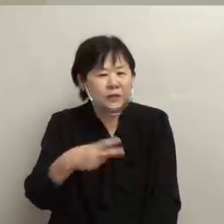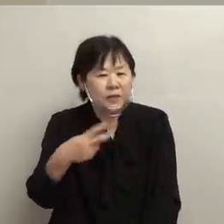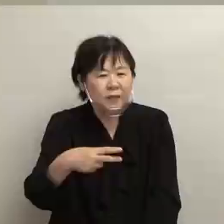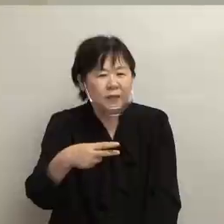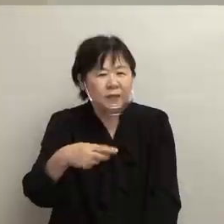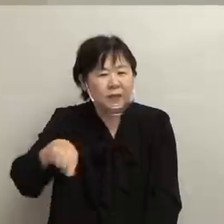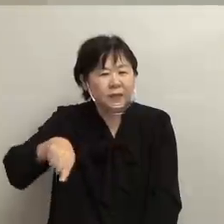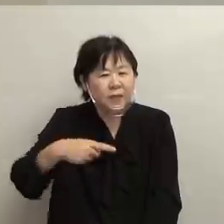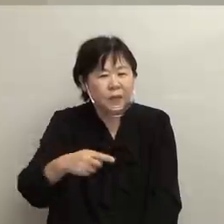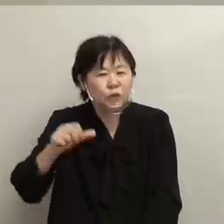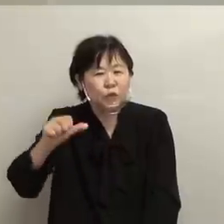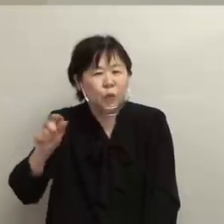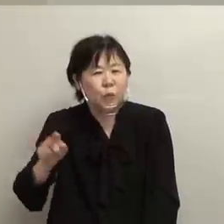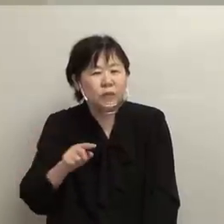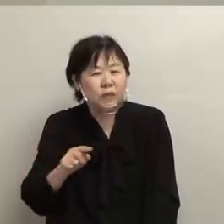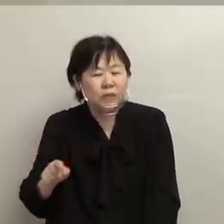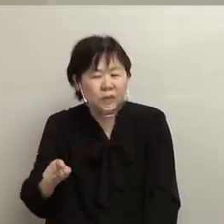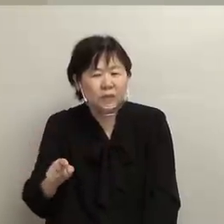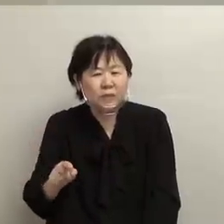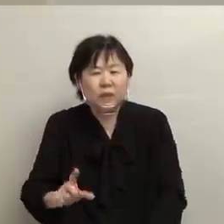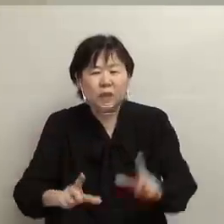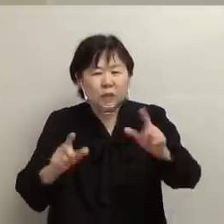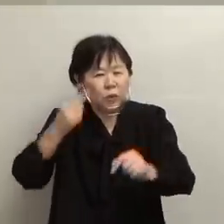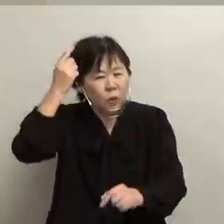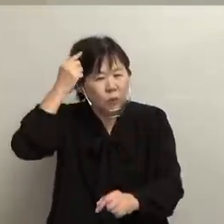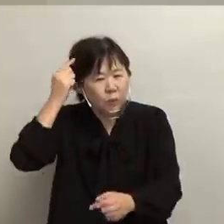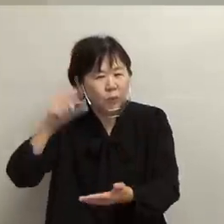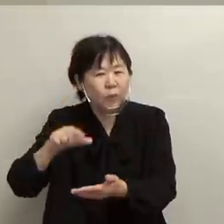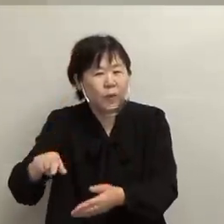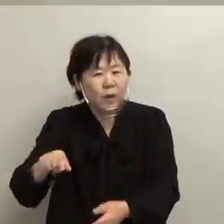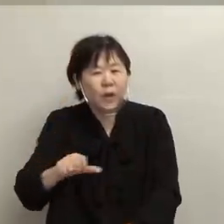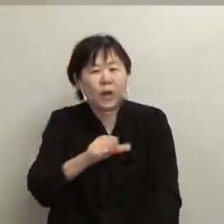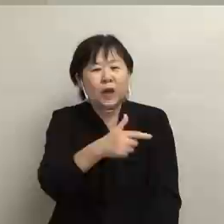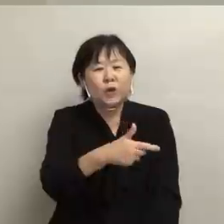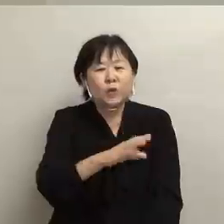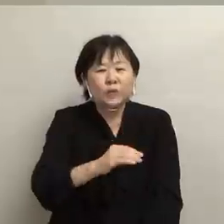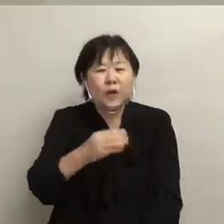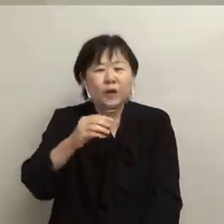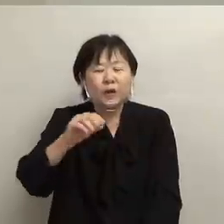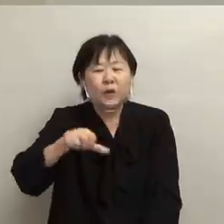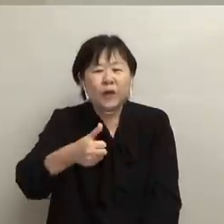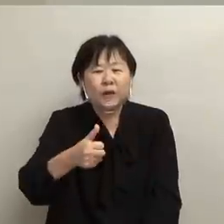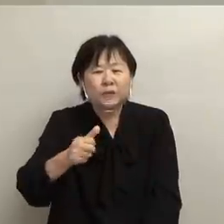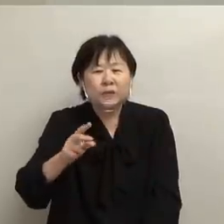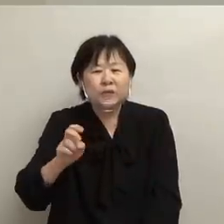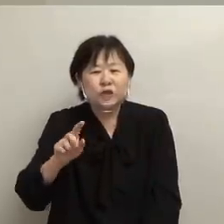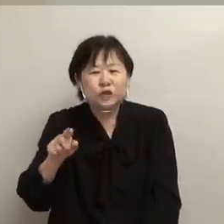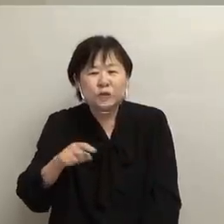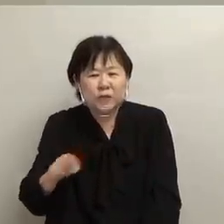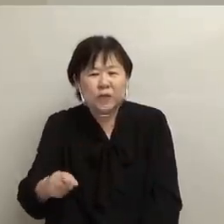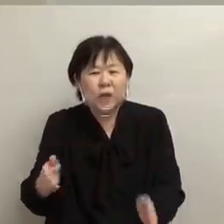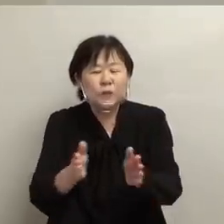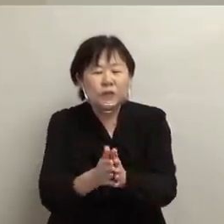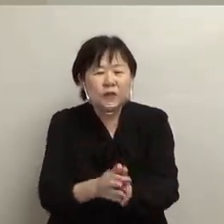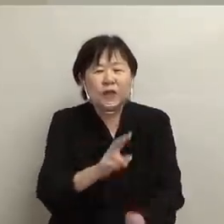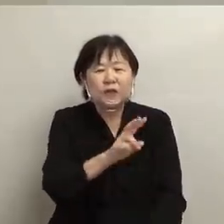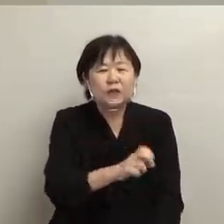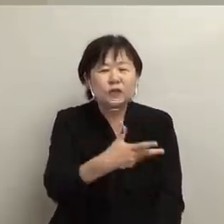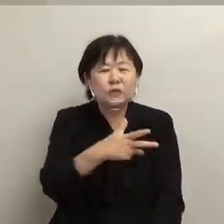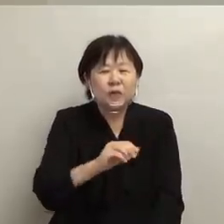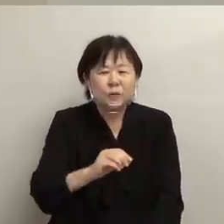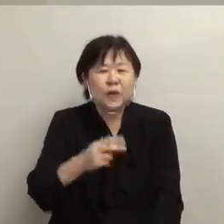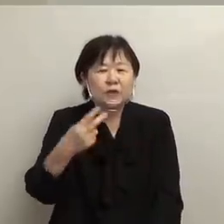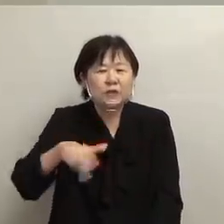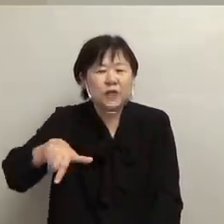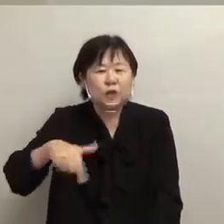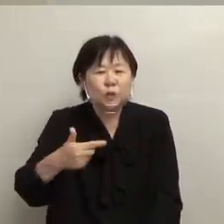12105にへ透明ワクチン接種センターが6万520人様センター合わせて27元